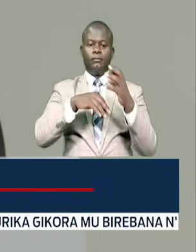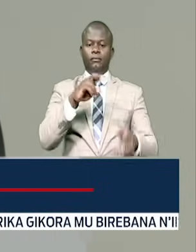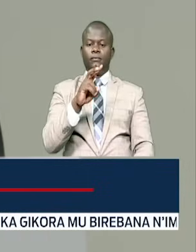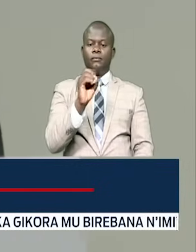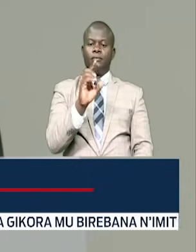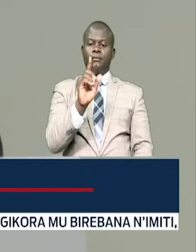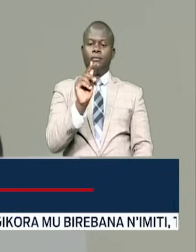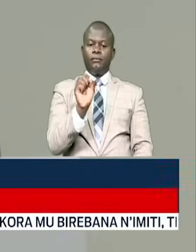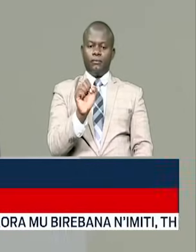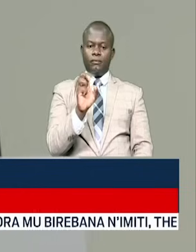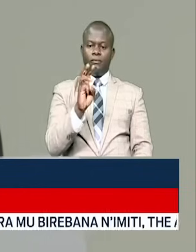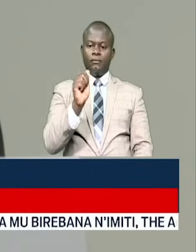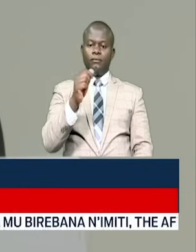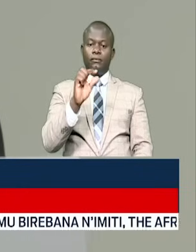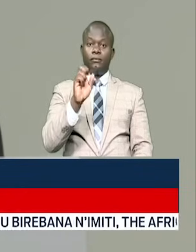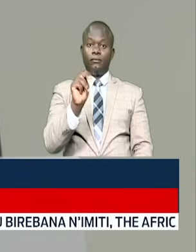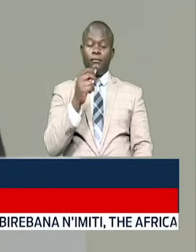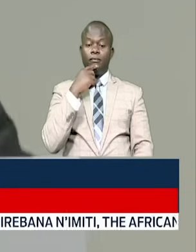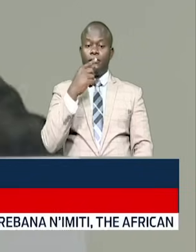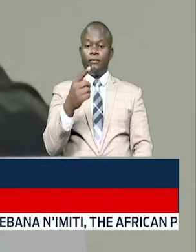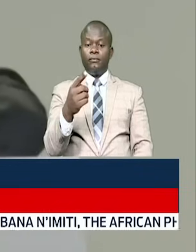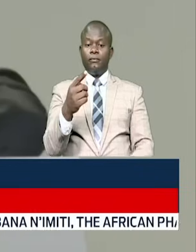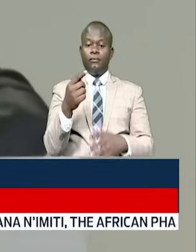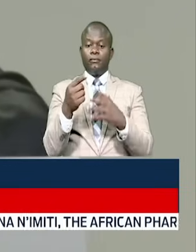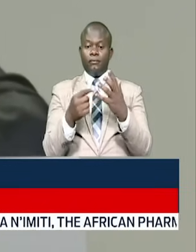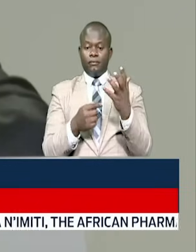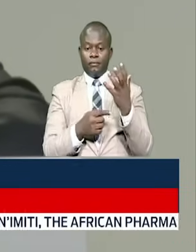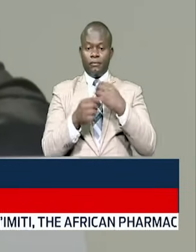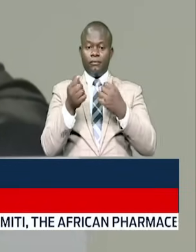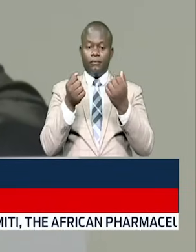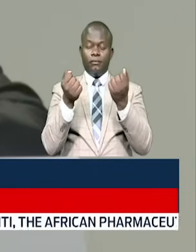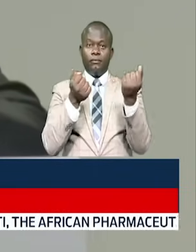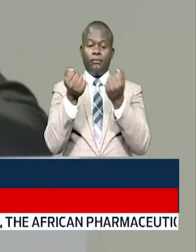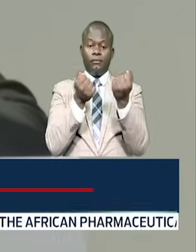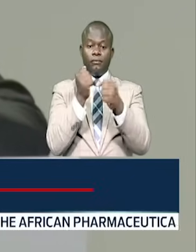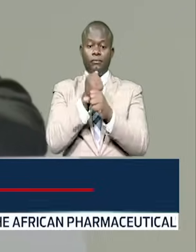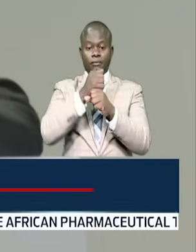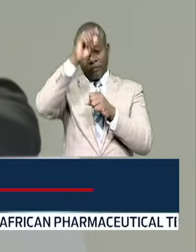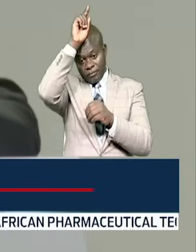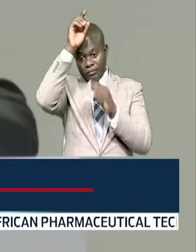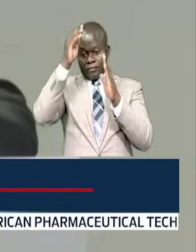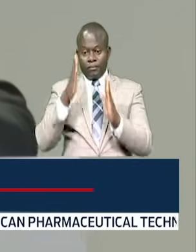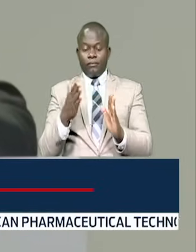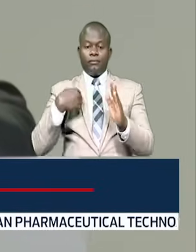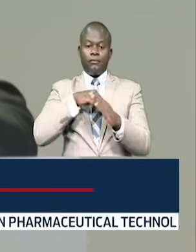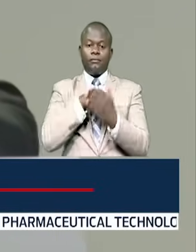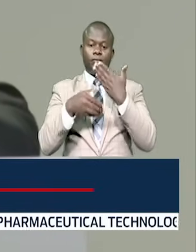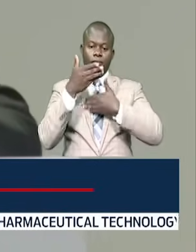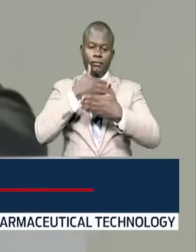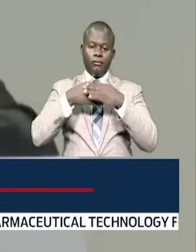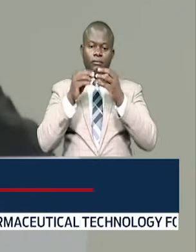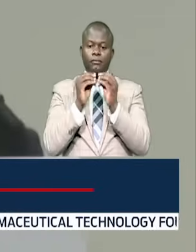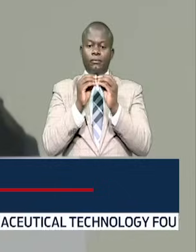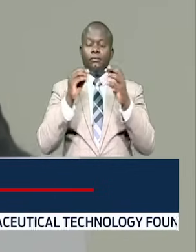hano. Volkswagen ni imodoka yakozwe n'Abadage. Twaganiriye rero twumvikana